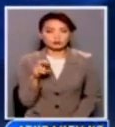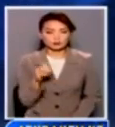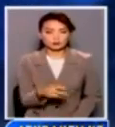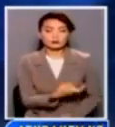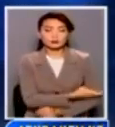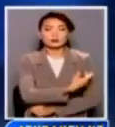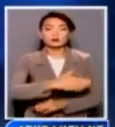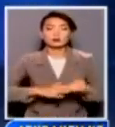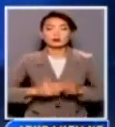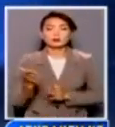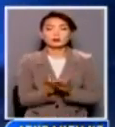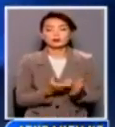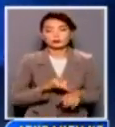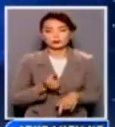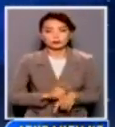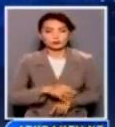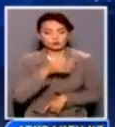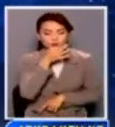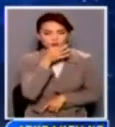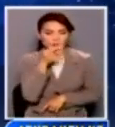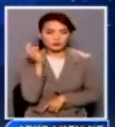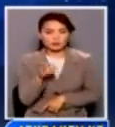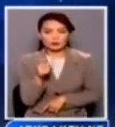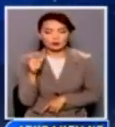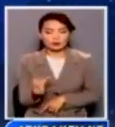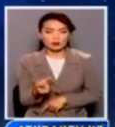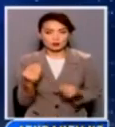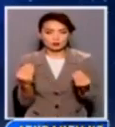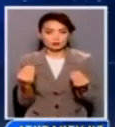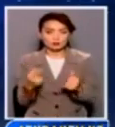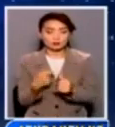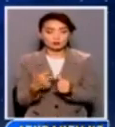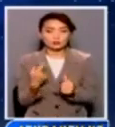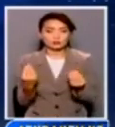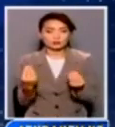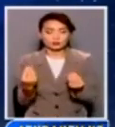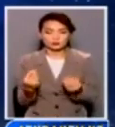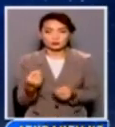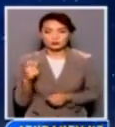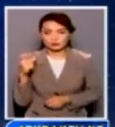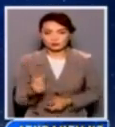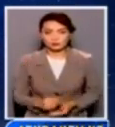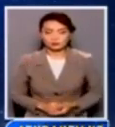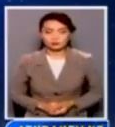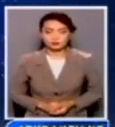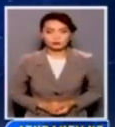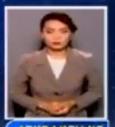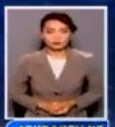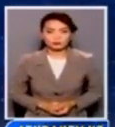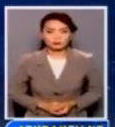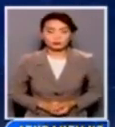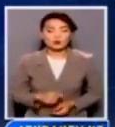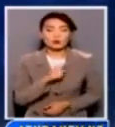саласына жасаған қызметі өте орасан зор. Атын үлкен әріппен жазуды айтуға болады. Ағамыз өте